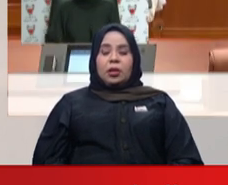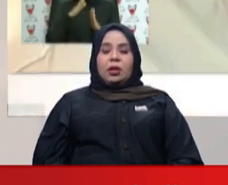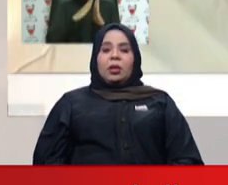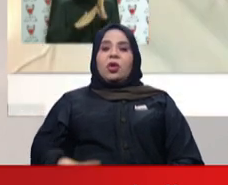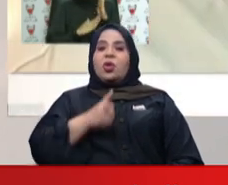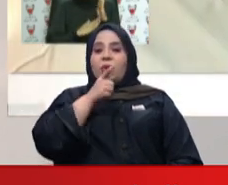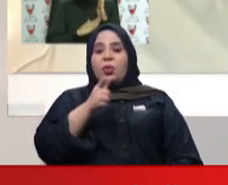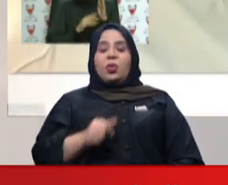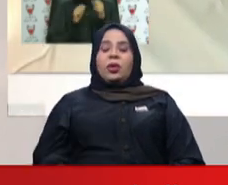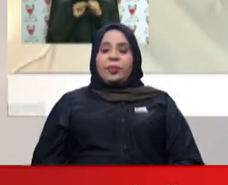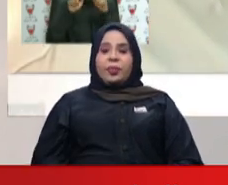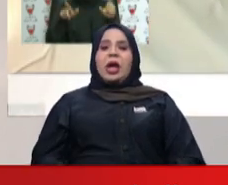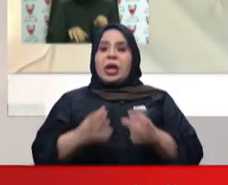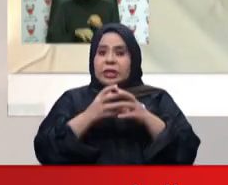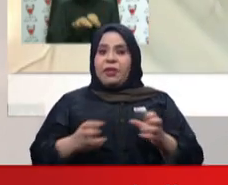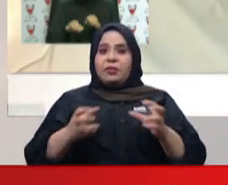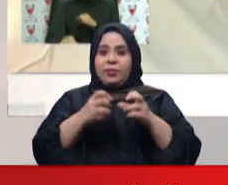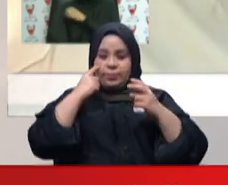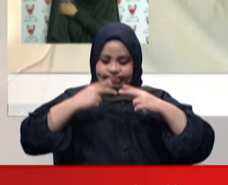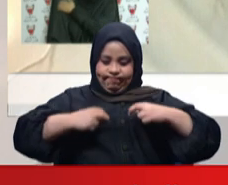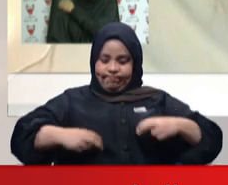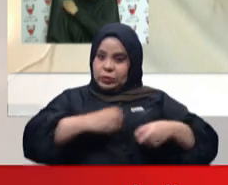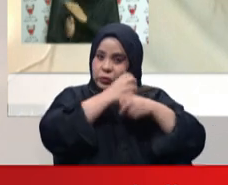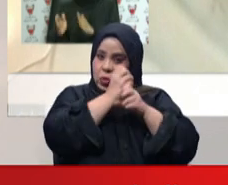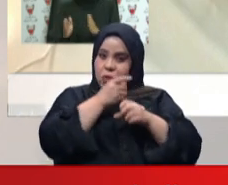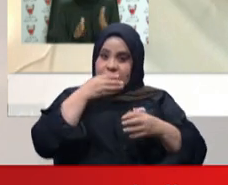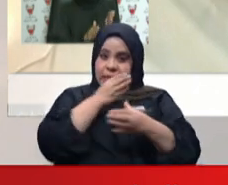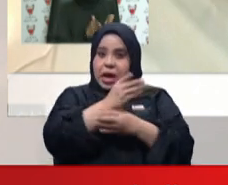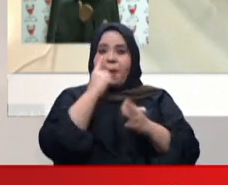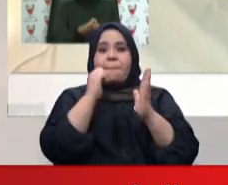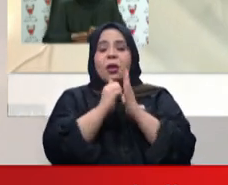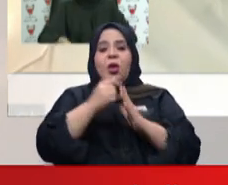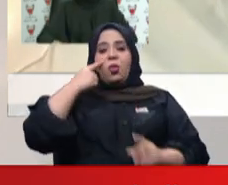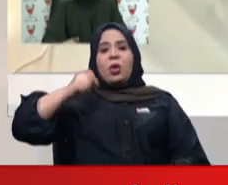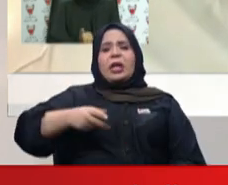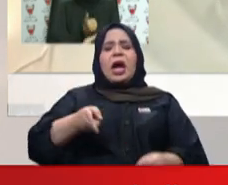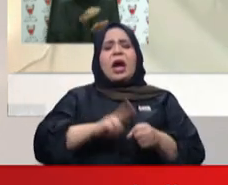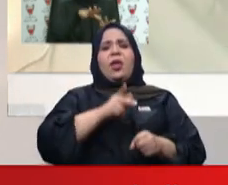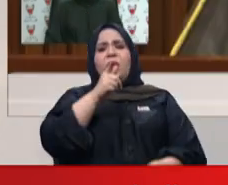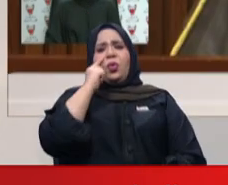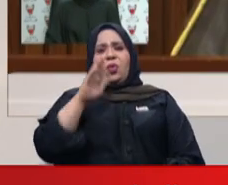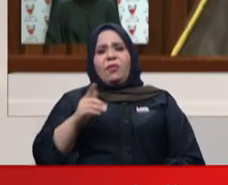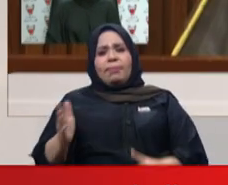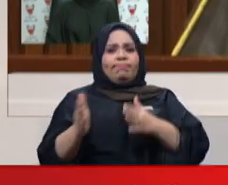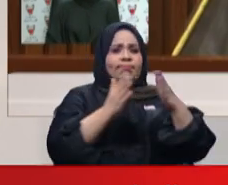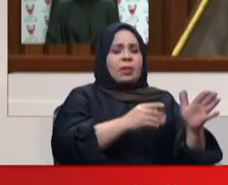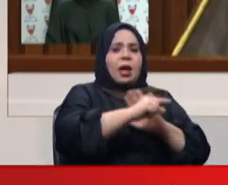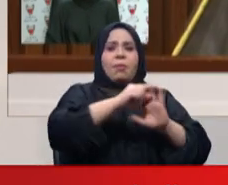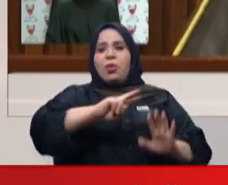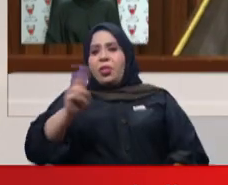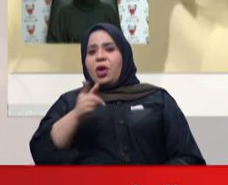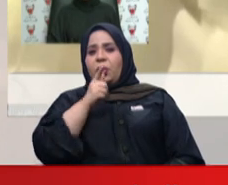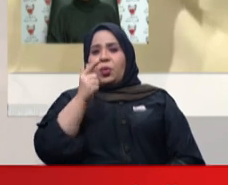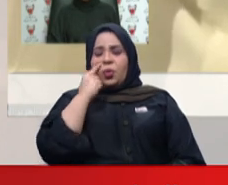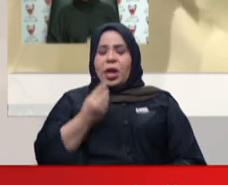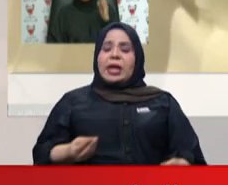المواطنين للكشف والتأكد من سلامتهم. هذا من جانب. من جانب آخر، ما لا شك فيه أن